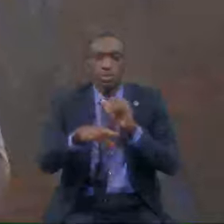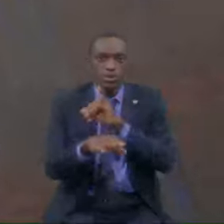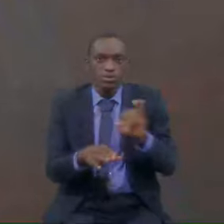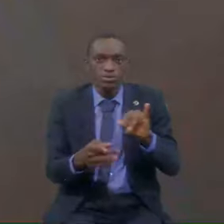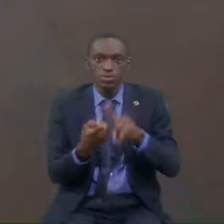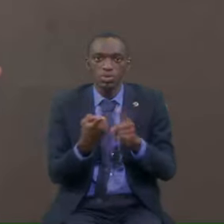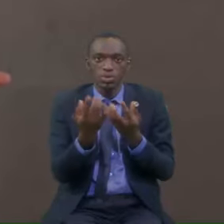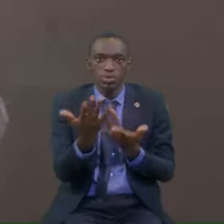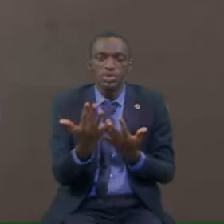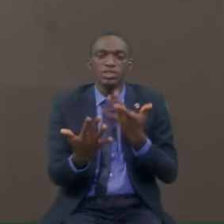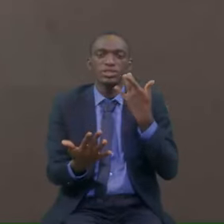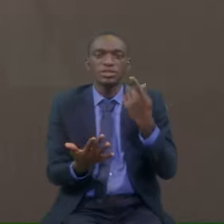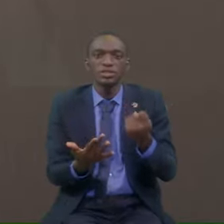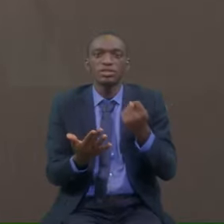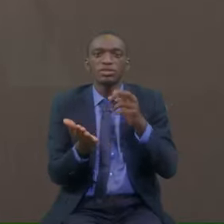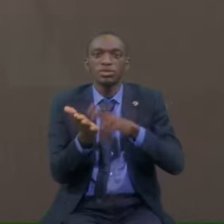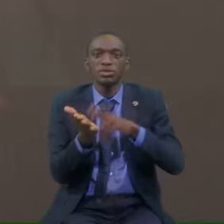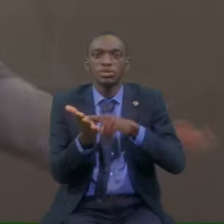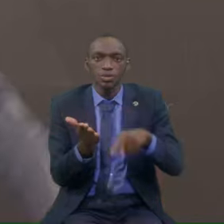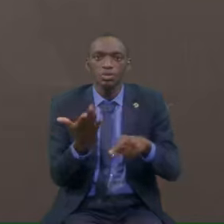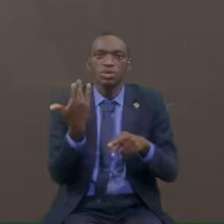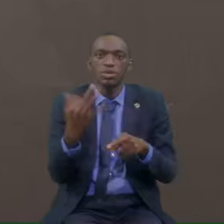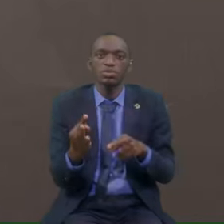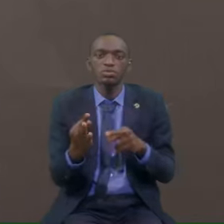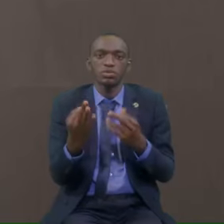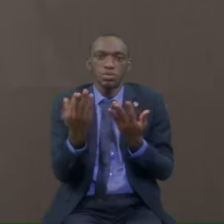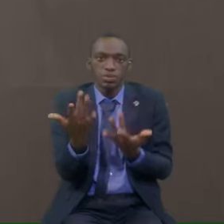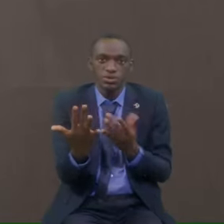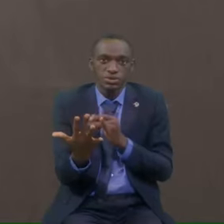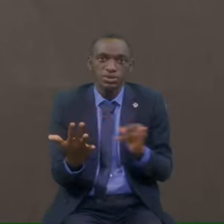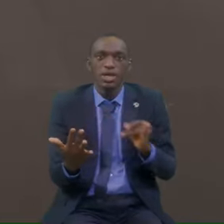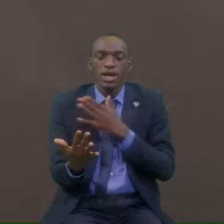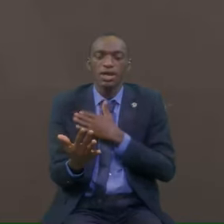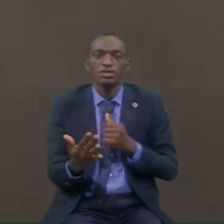les conséquences d'attendre, de se confier au Seigneur